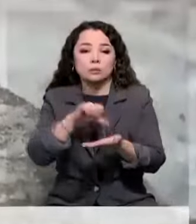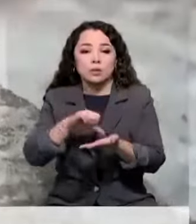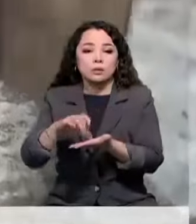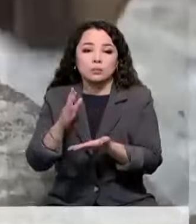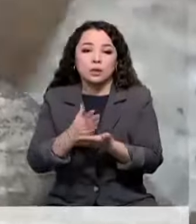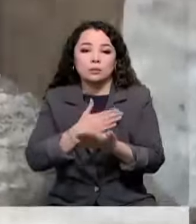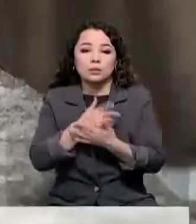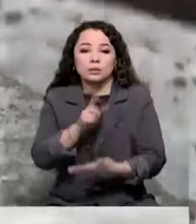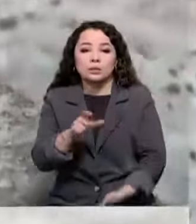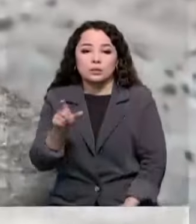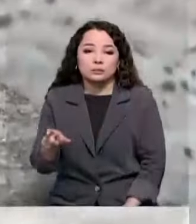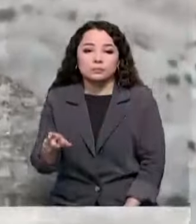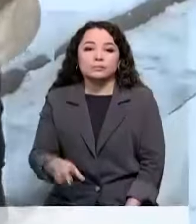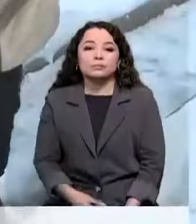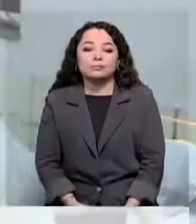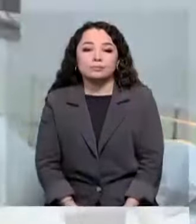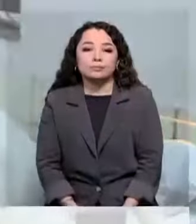дейді берсенділер.